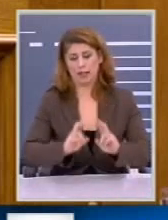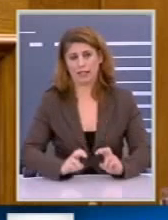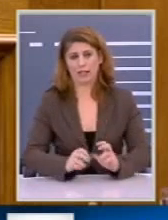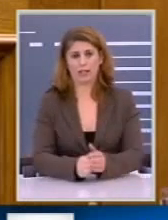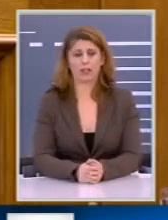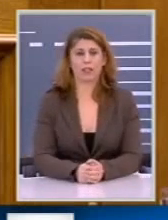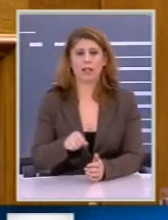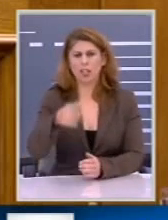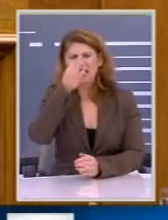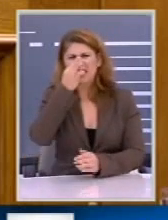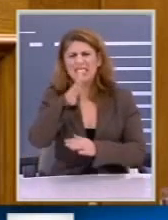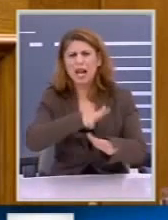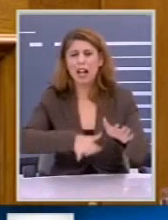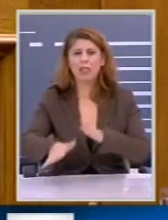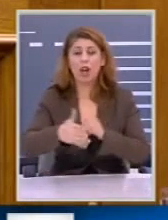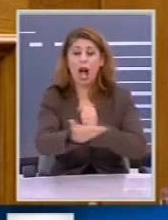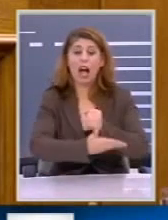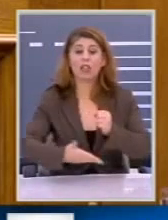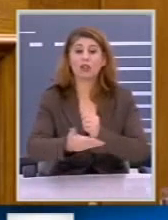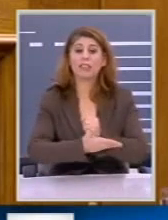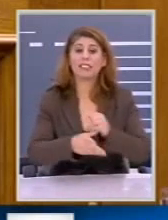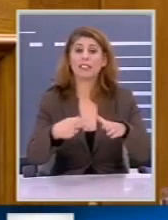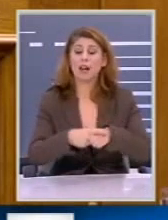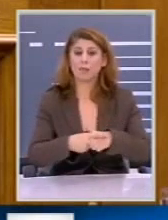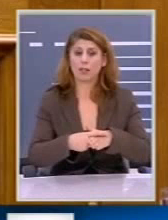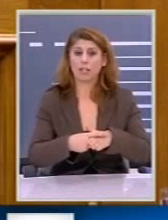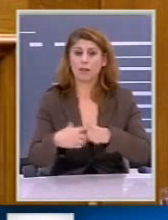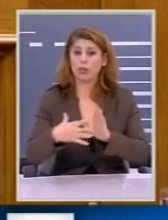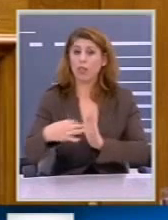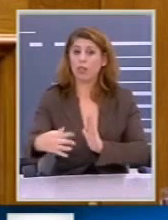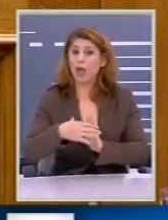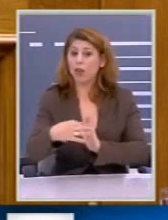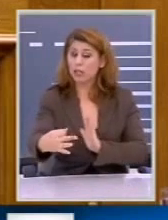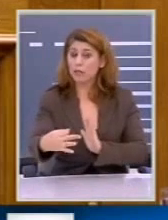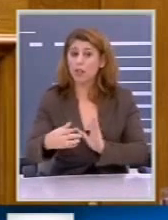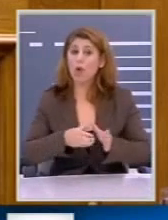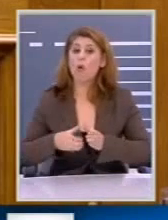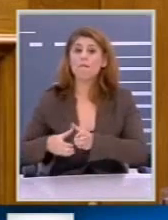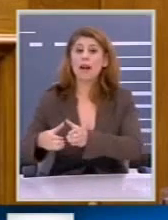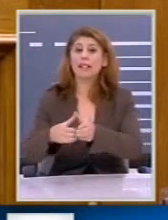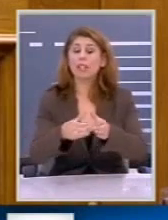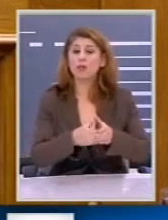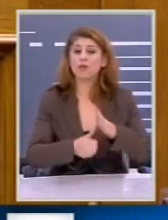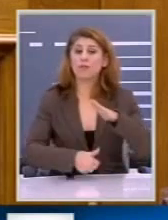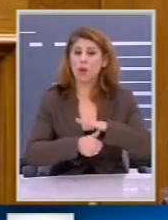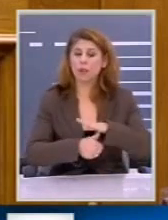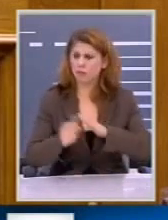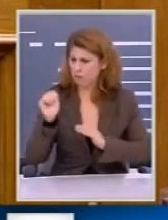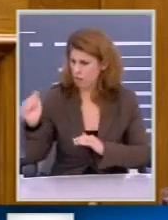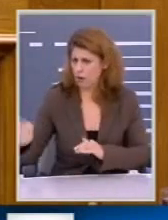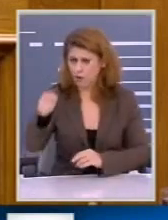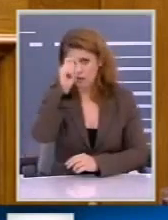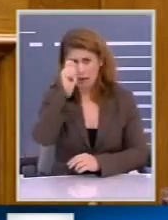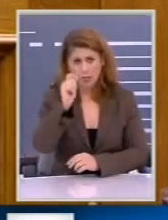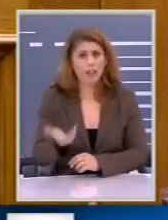το σκάνδαλο των σκανδάλων της Αγροτικής Τράπεζας με τους διορισμένους κομματικούς προέδρους κατά τη δική τους ομολογία ενώπιον